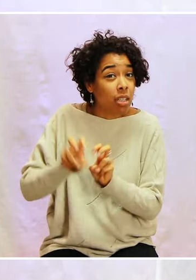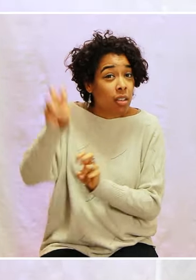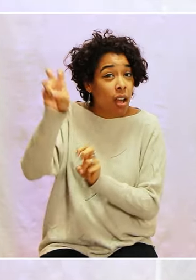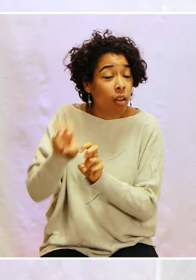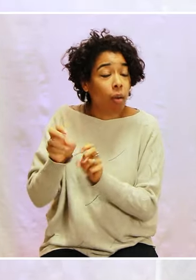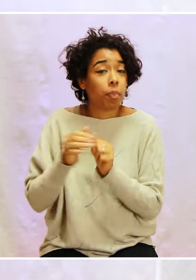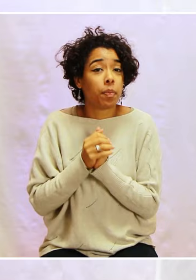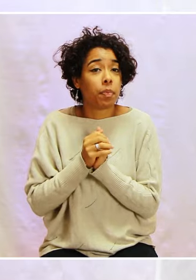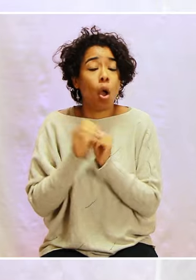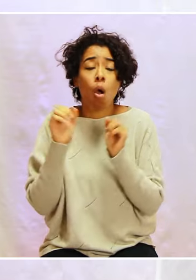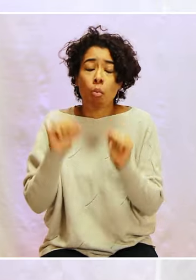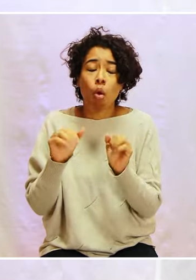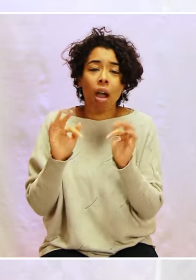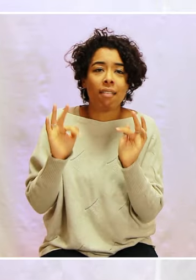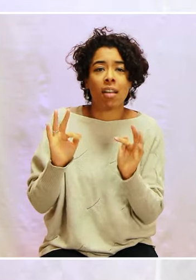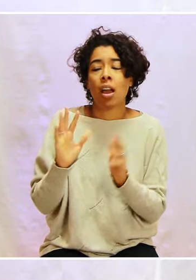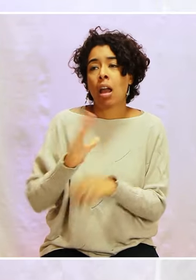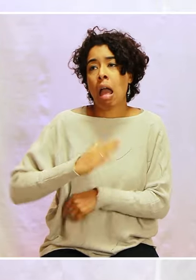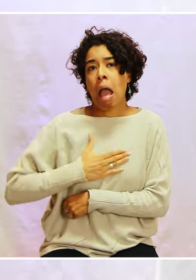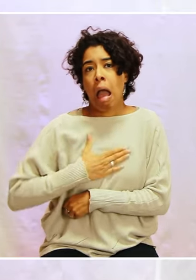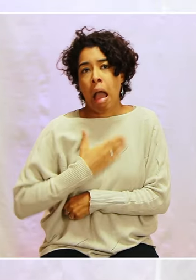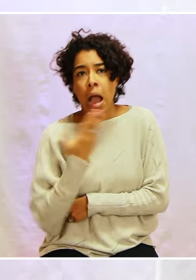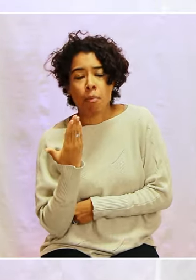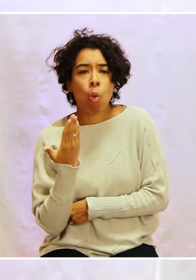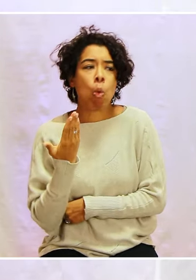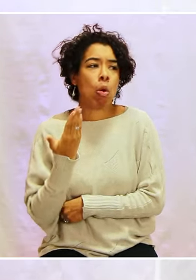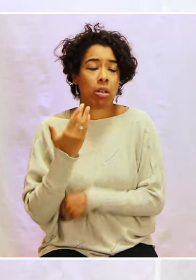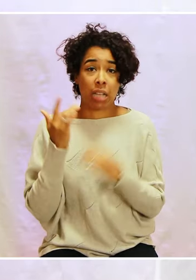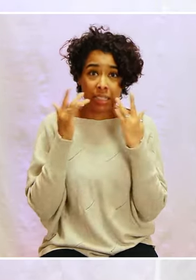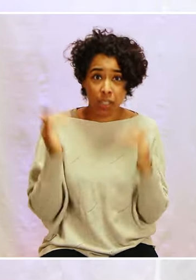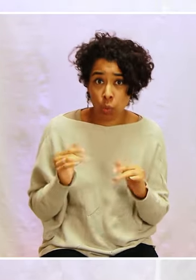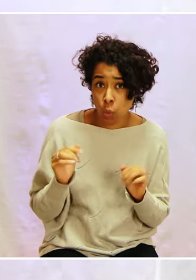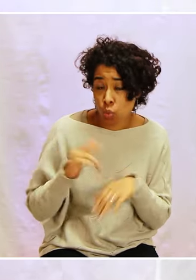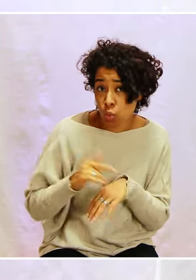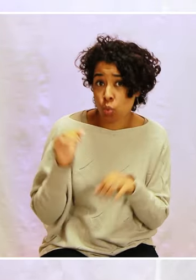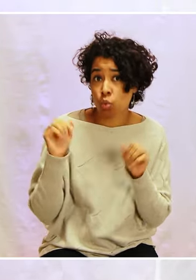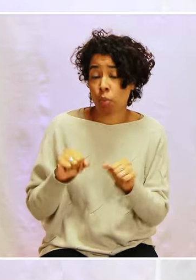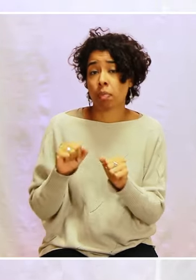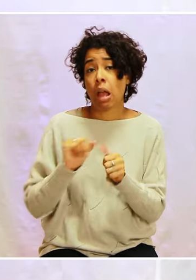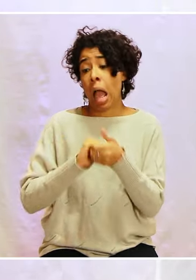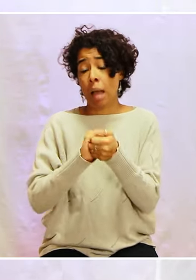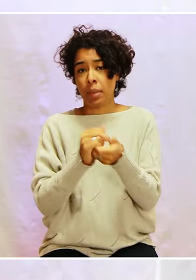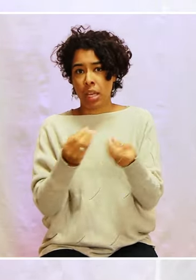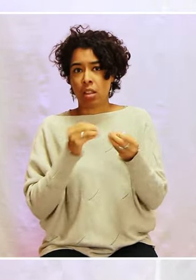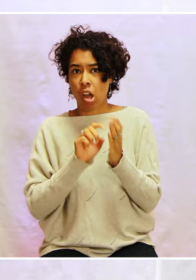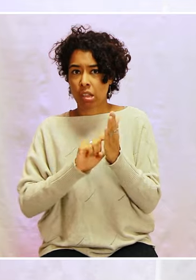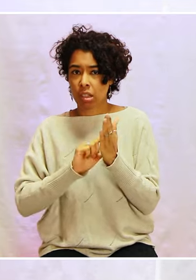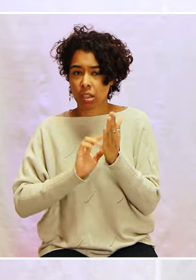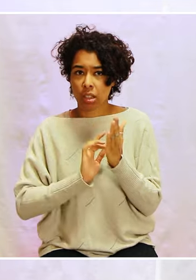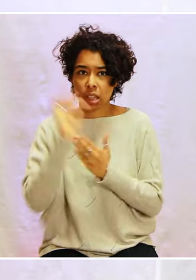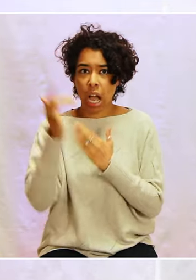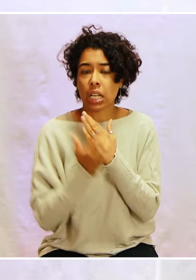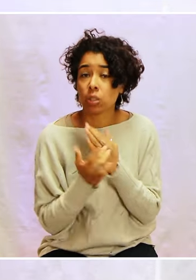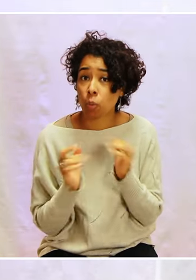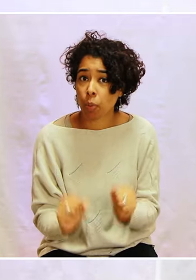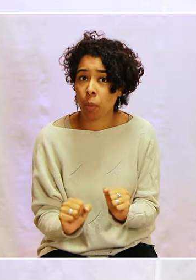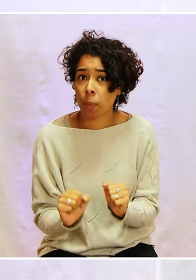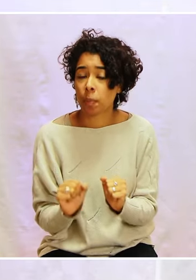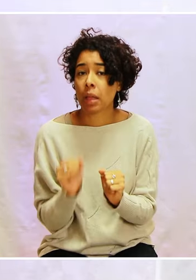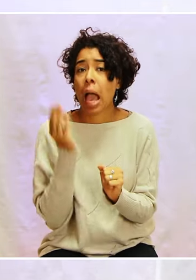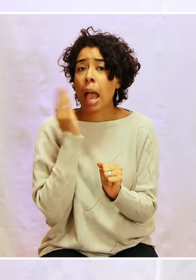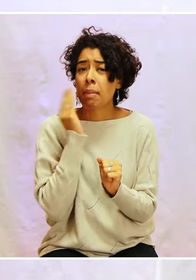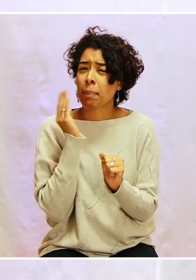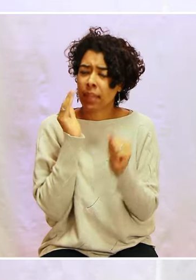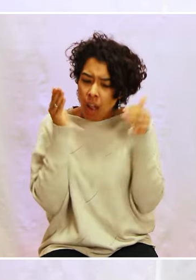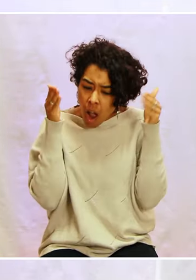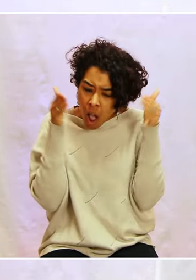être déçu en amour on peut être trahi par un ami et si cette déception n'est pas traitée et qu'on reste dedans et bien on risque de s'enfermer dans